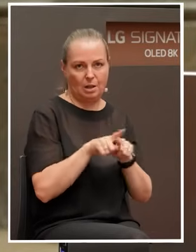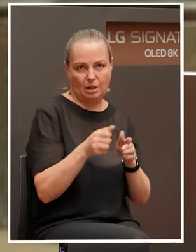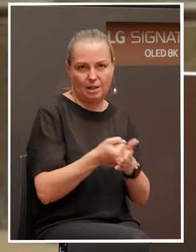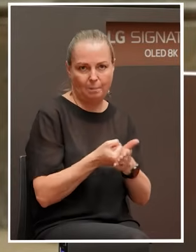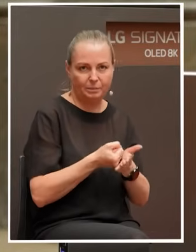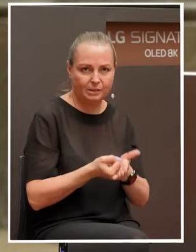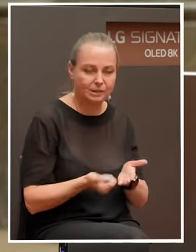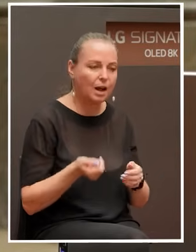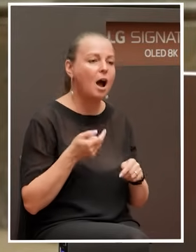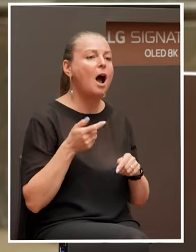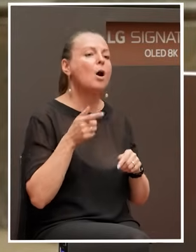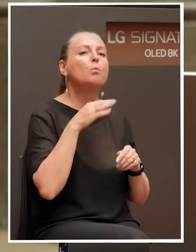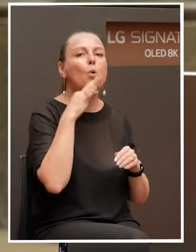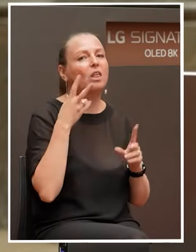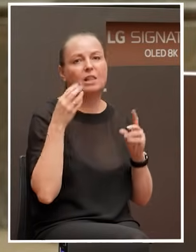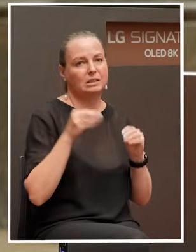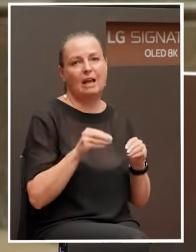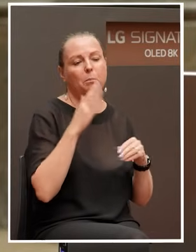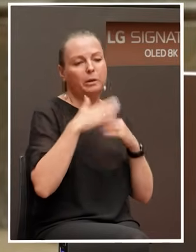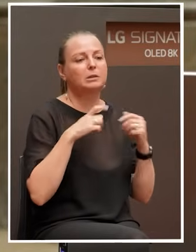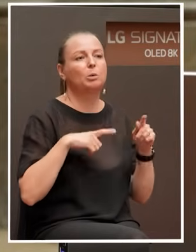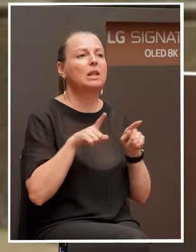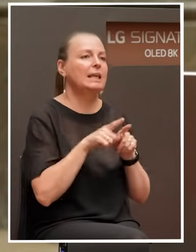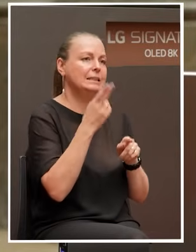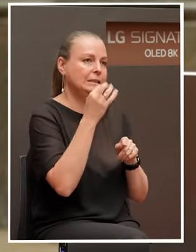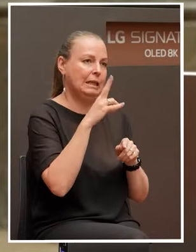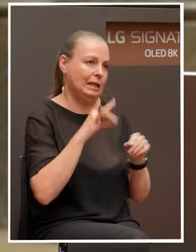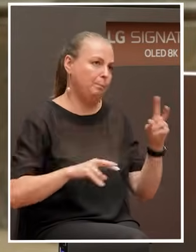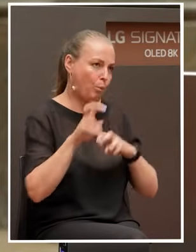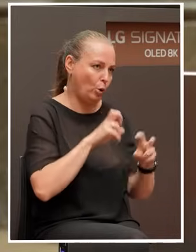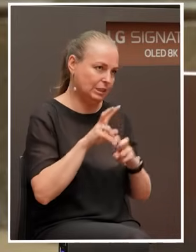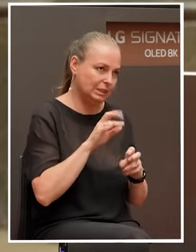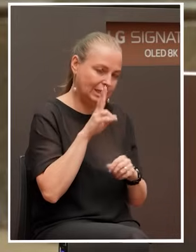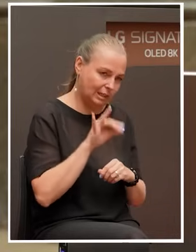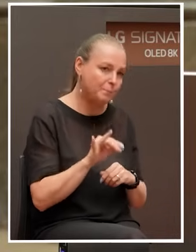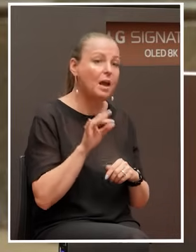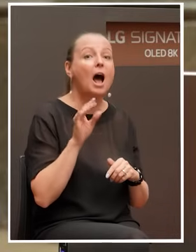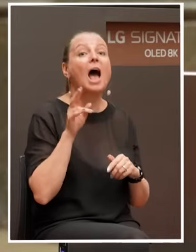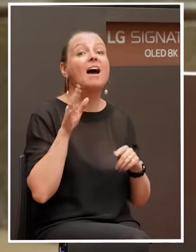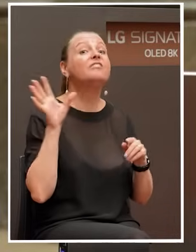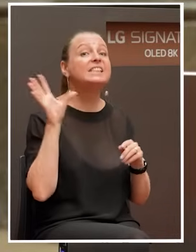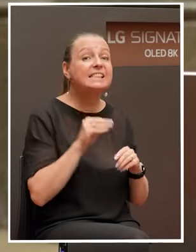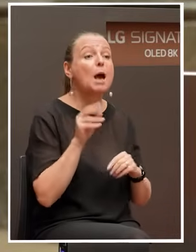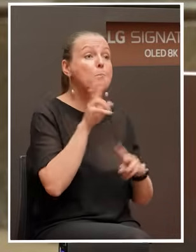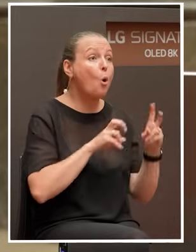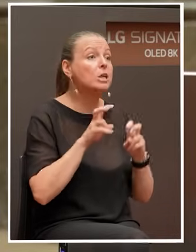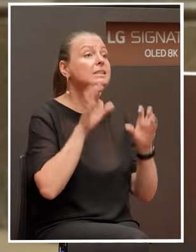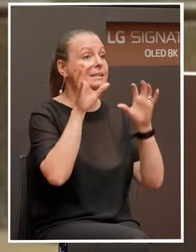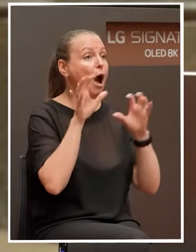отрицают необходимость таких поисков. Я же лично считаю, что всякие поиски законны, если они так искренние.